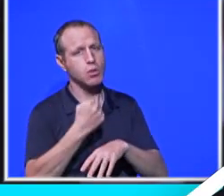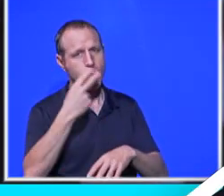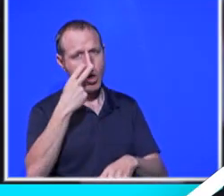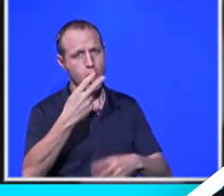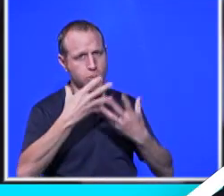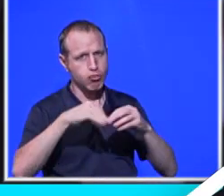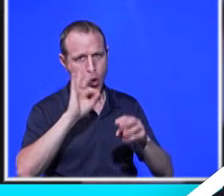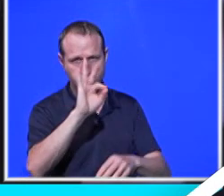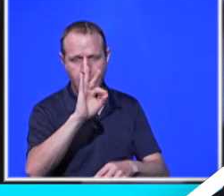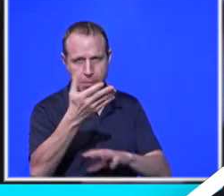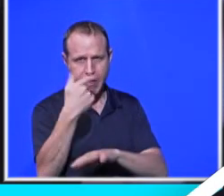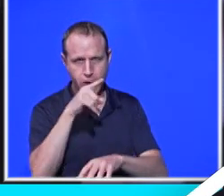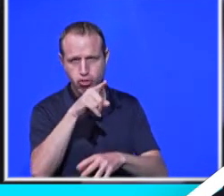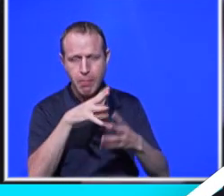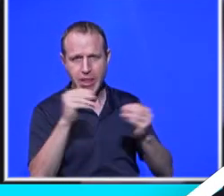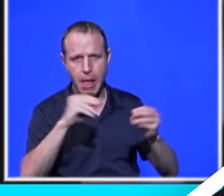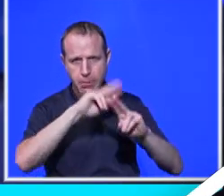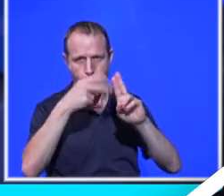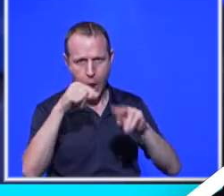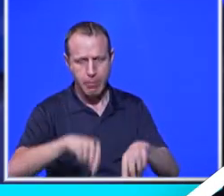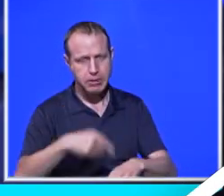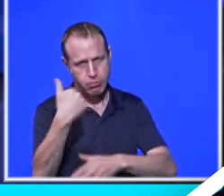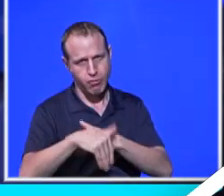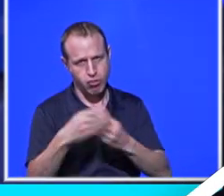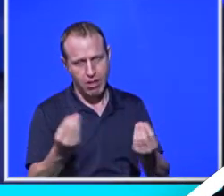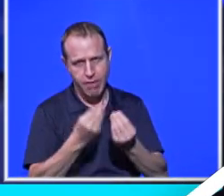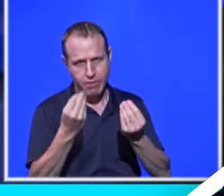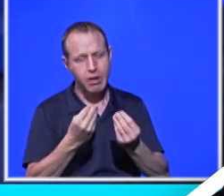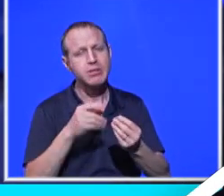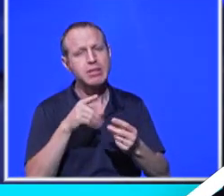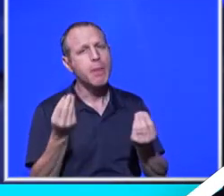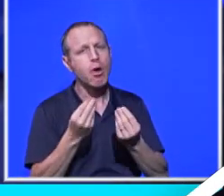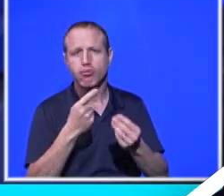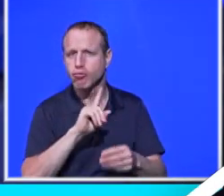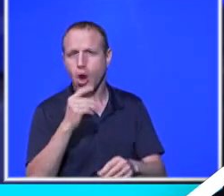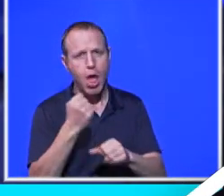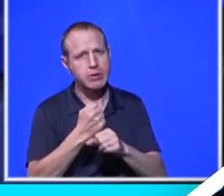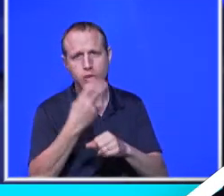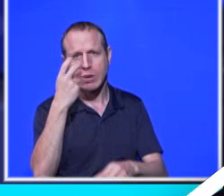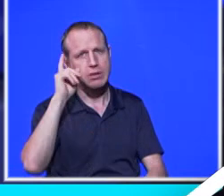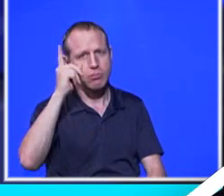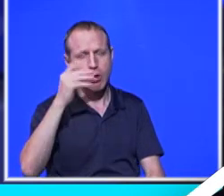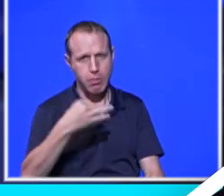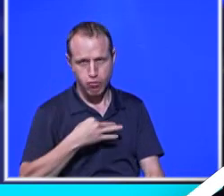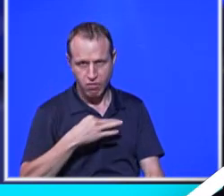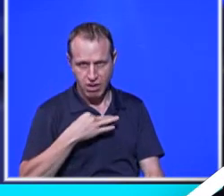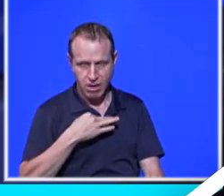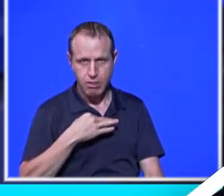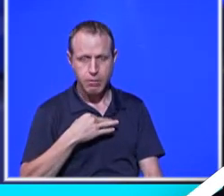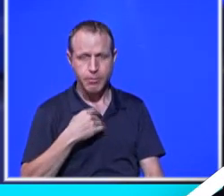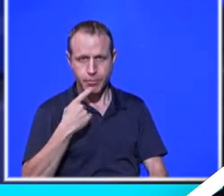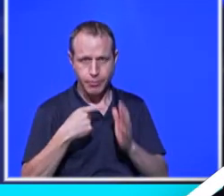שהם נעלמים מהעולם הזה בסופו של דבר, וזה משהו שאנחנו לא עשינו 20 שנה, אז בשבילי נגיד, אני